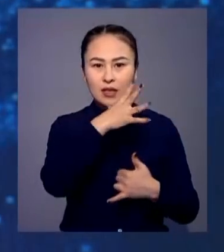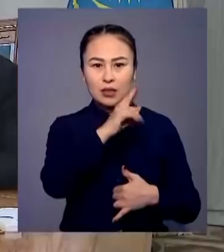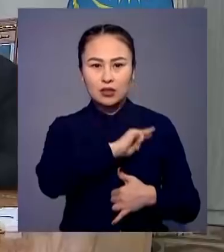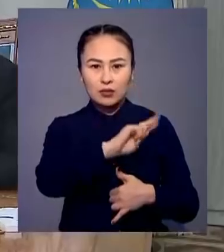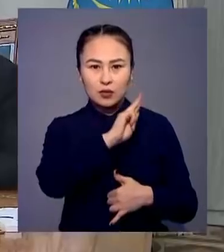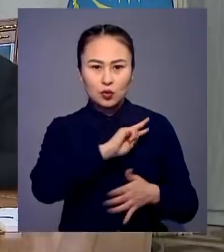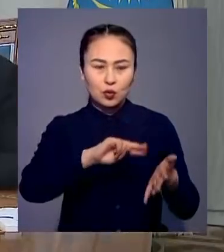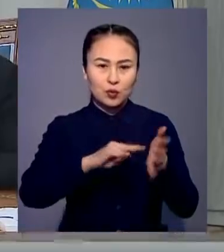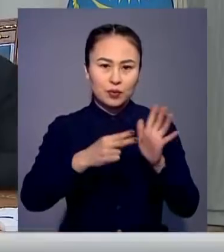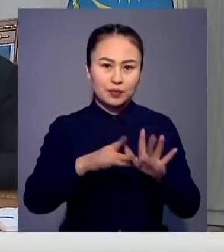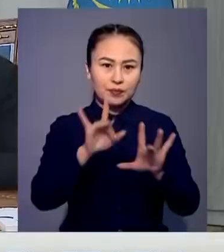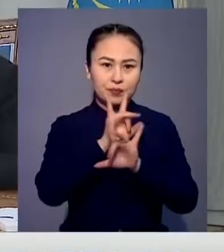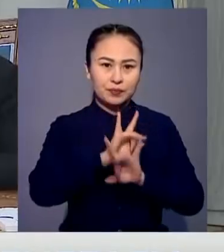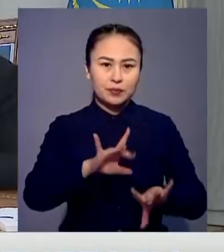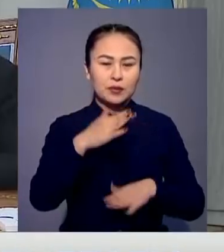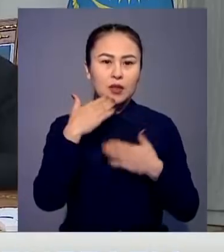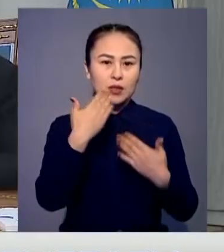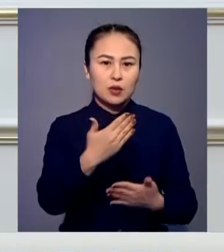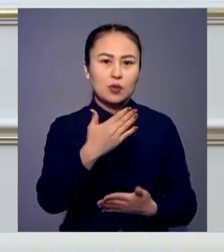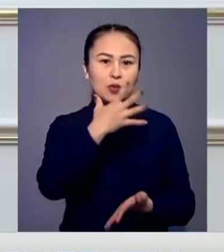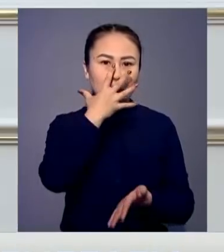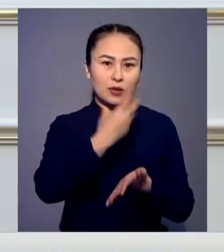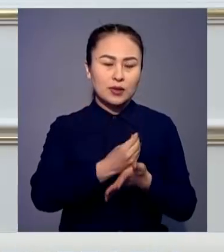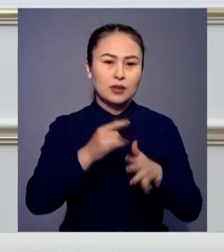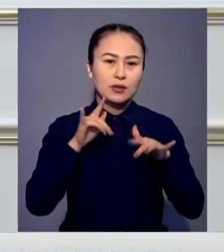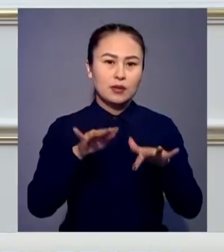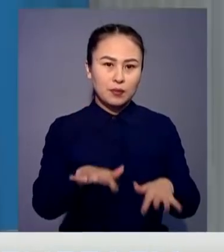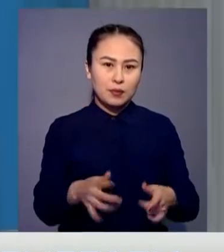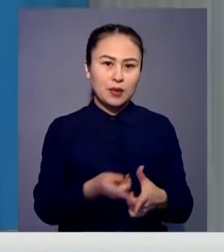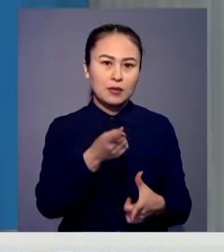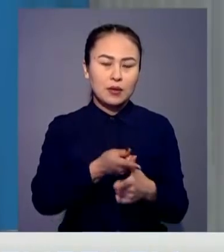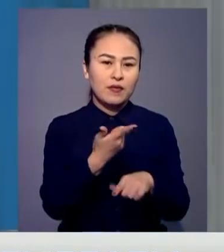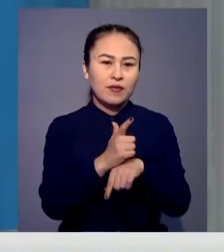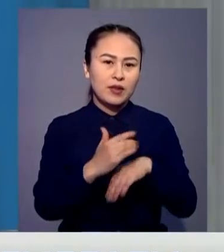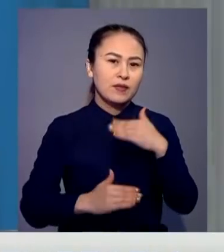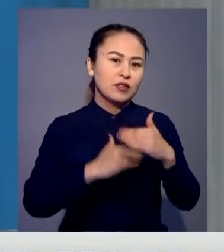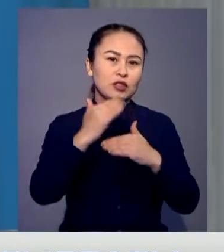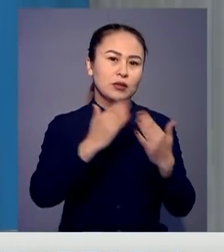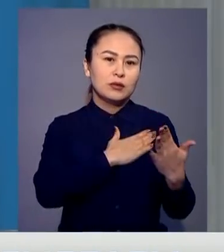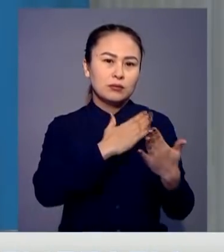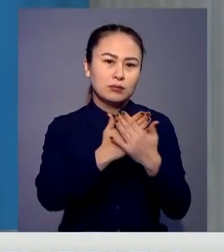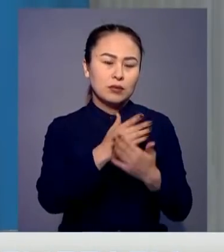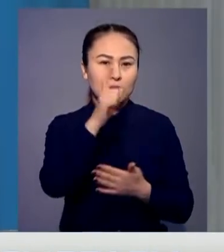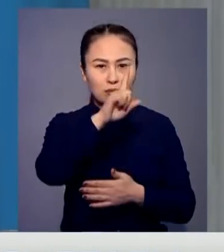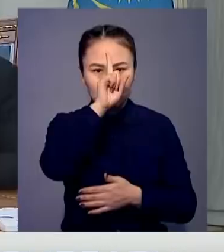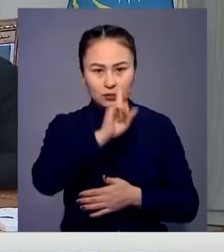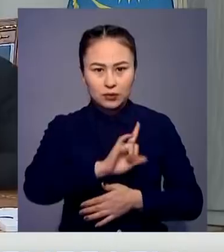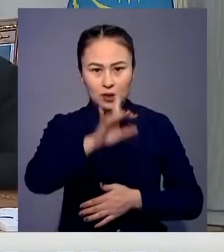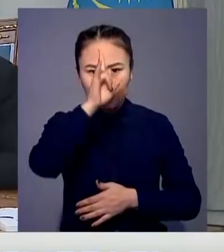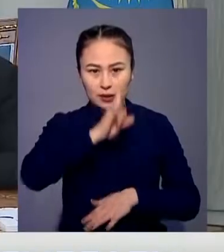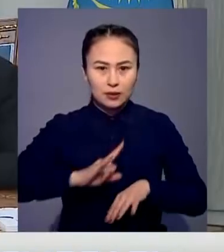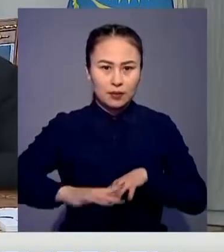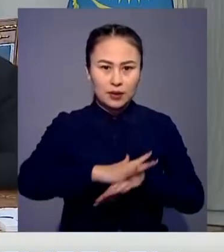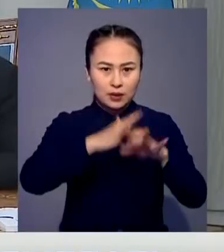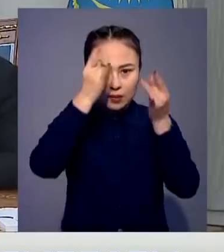қызметі және шығармашылық жоспарларымен бөлісті. Сіз өз ісіңізде жоғары белестерді бағындырған елге танымал тұлғасыз.